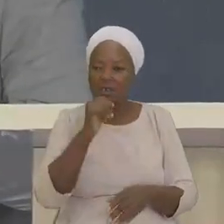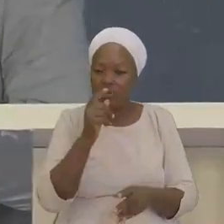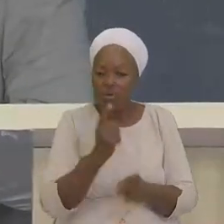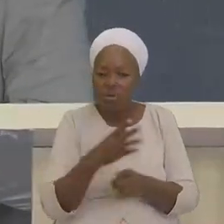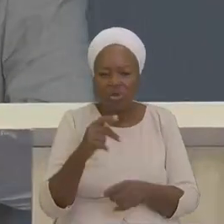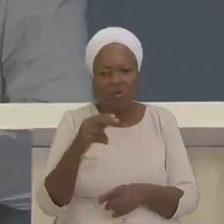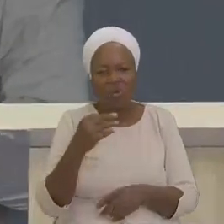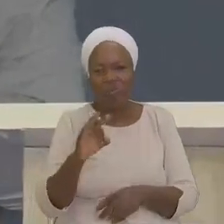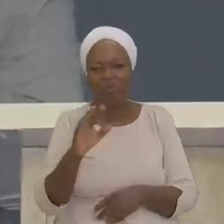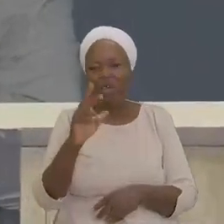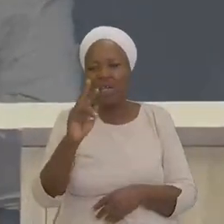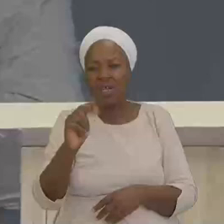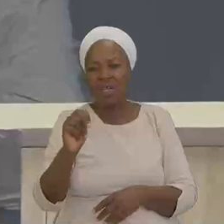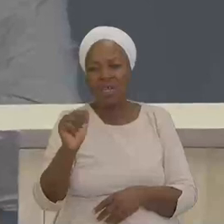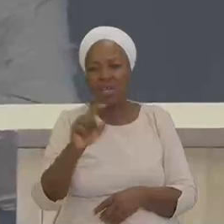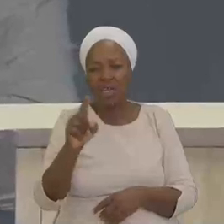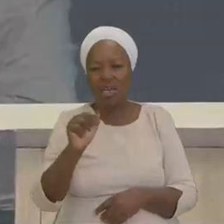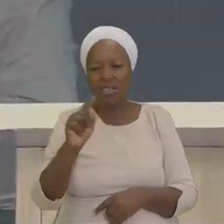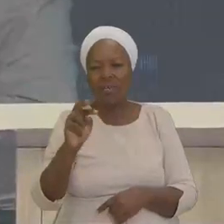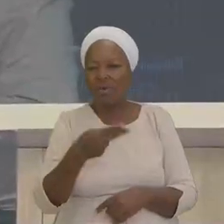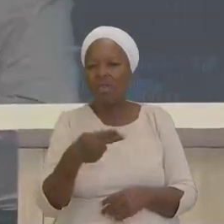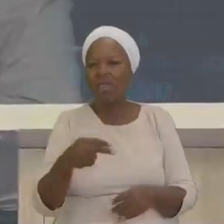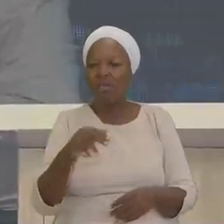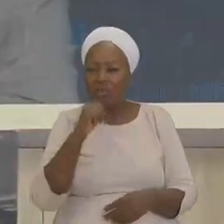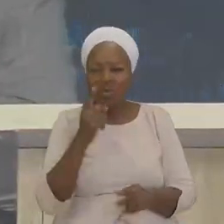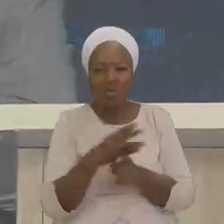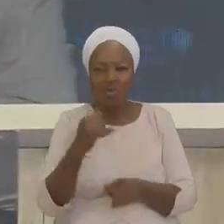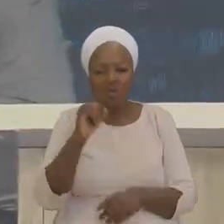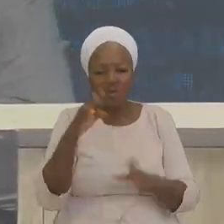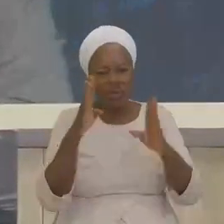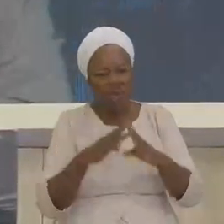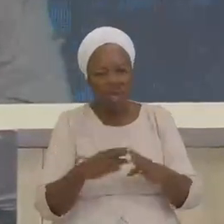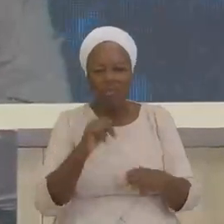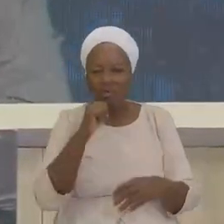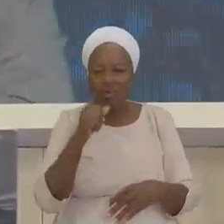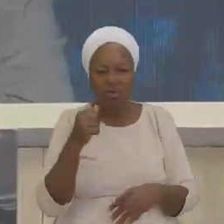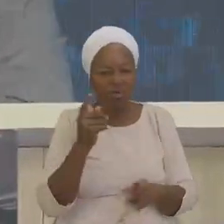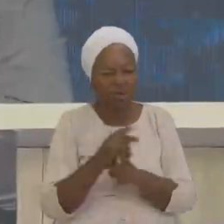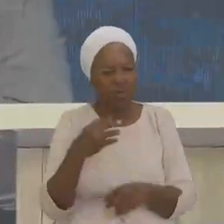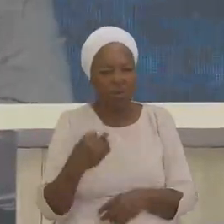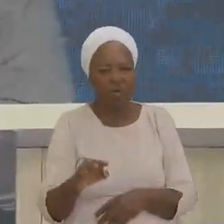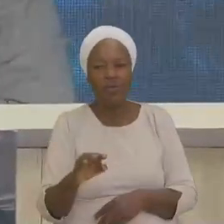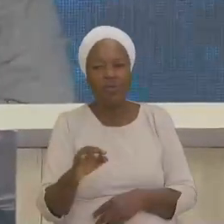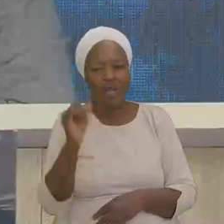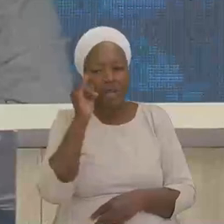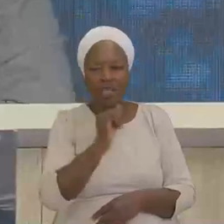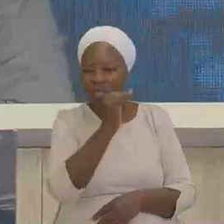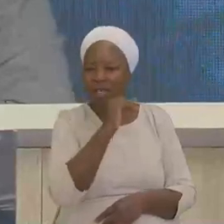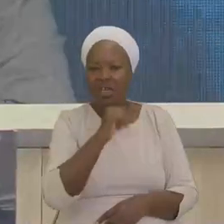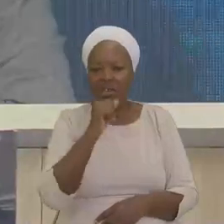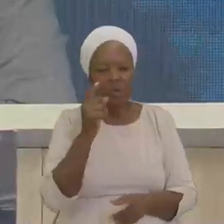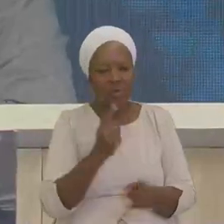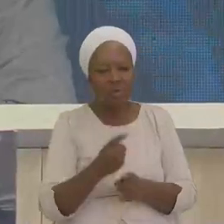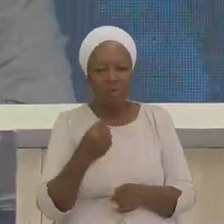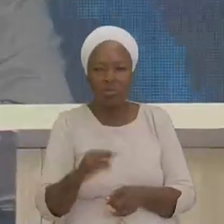Jésus le prophète. Pas de Nazareth. Pas de Jérusalem. Pas